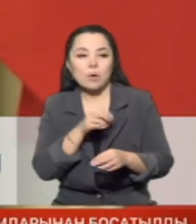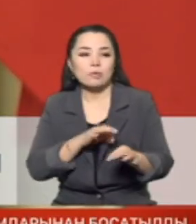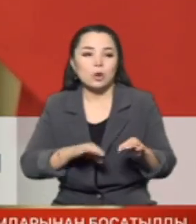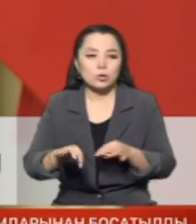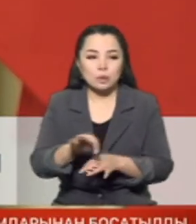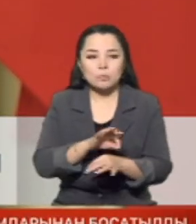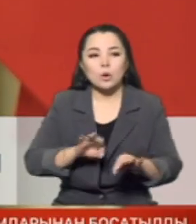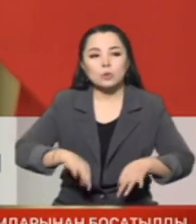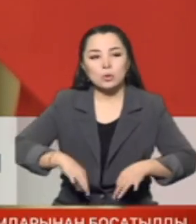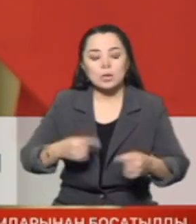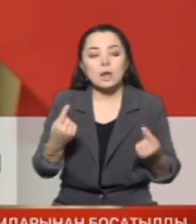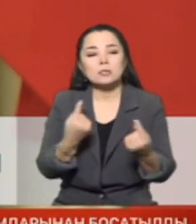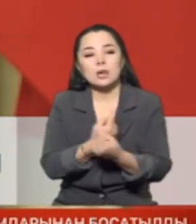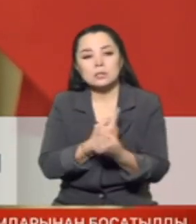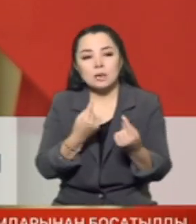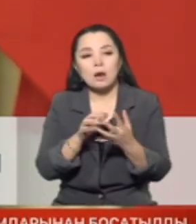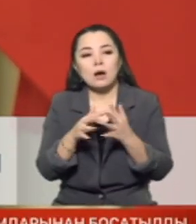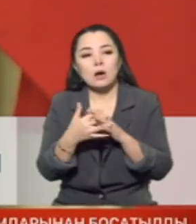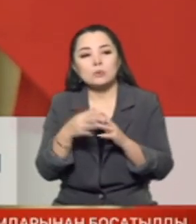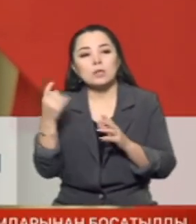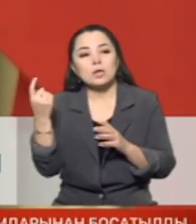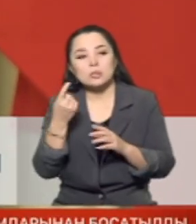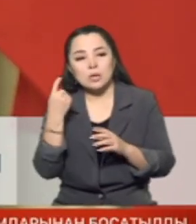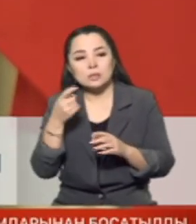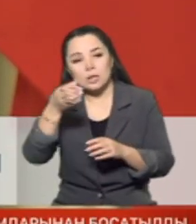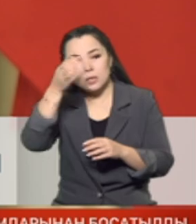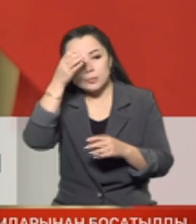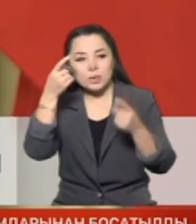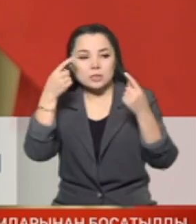инфрақұрылым, көлік және логистика, ауыл шаруашылығы,